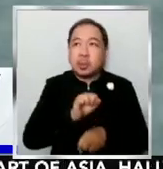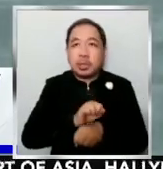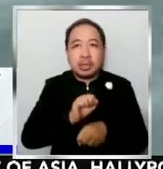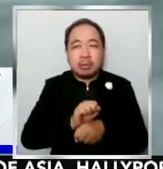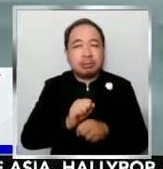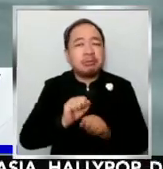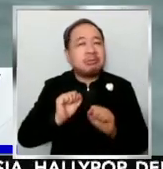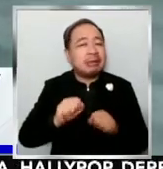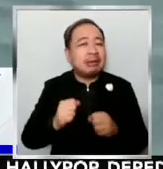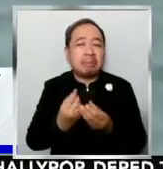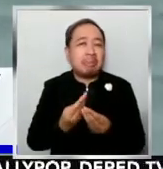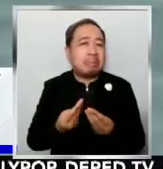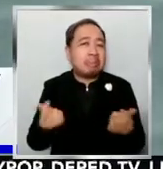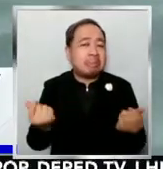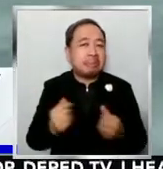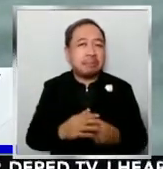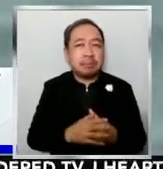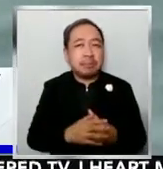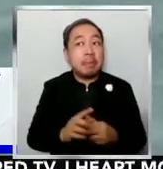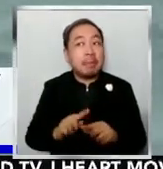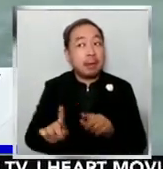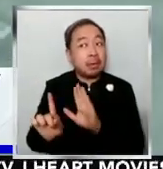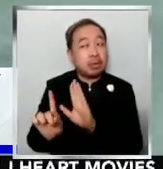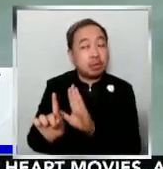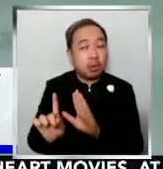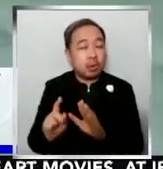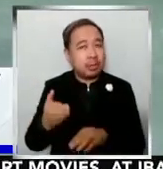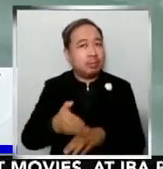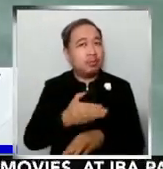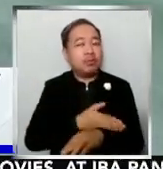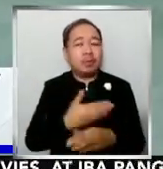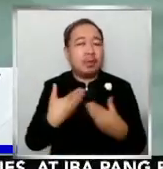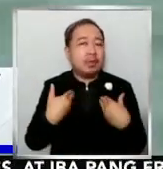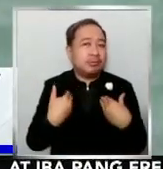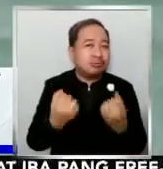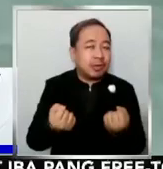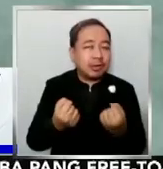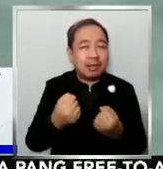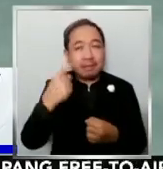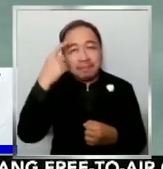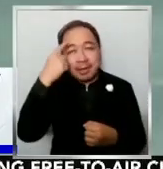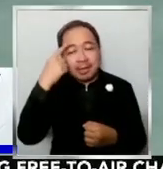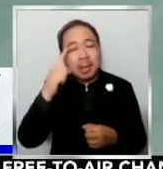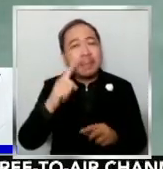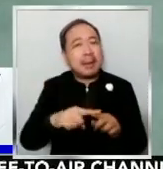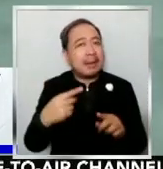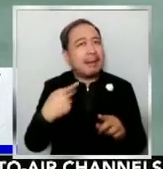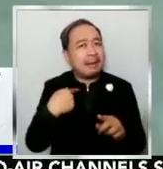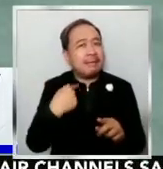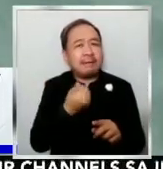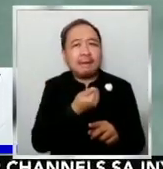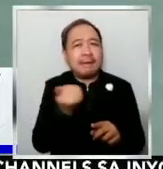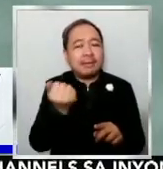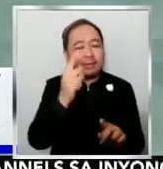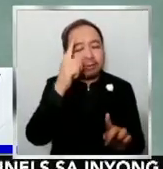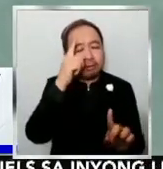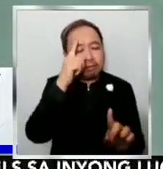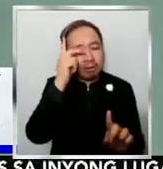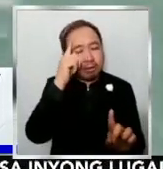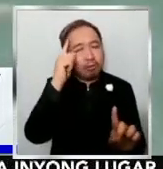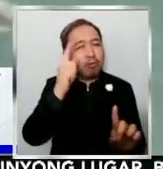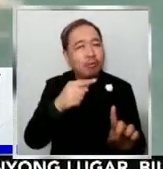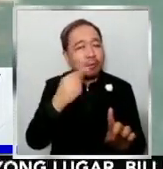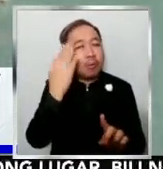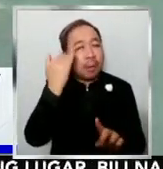Ngunit bukod sa pagpapakondisyon ng kanyang katawan at isipan, may isang dahilan kung bakit ginagawa ni Fiscal Macarine ang paglangoy sa open